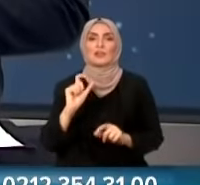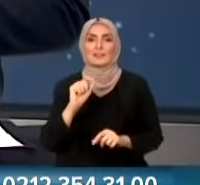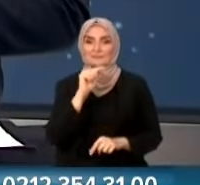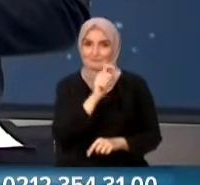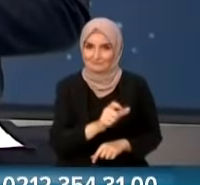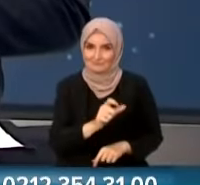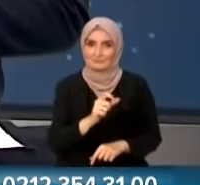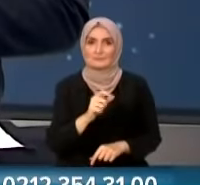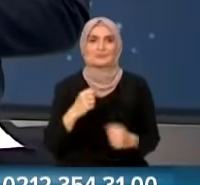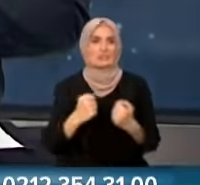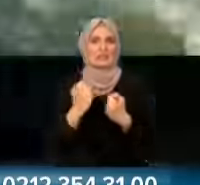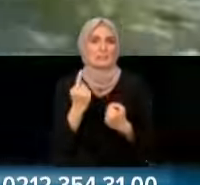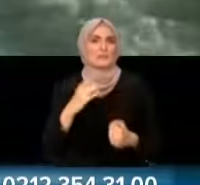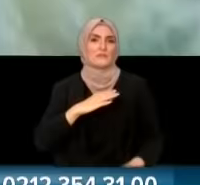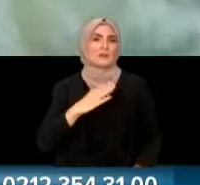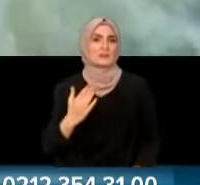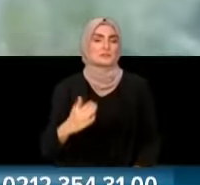geçirdi.